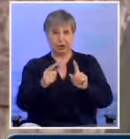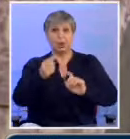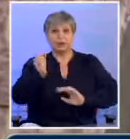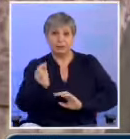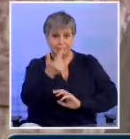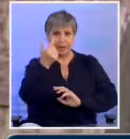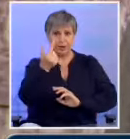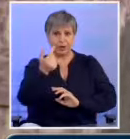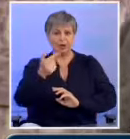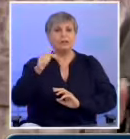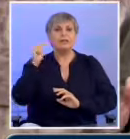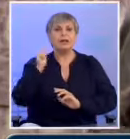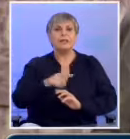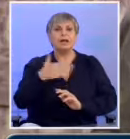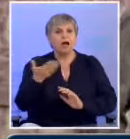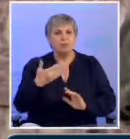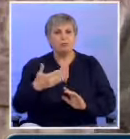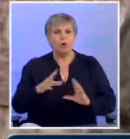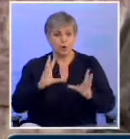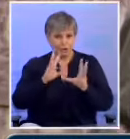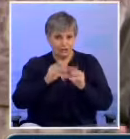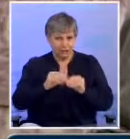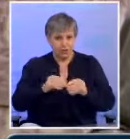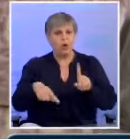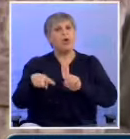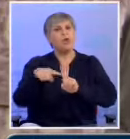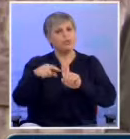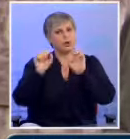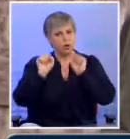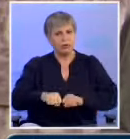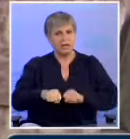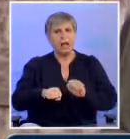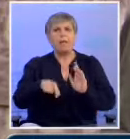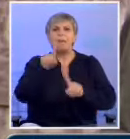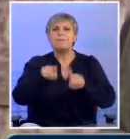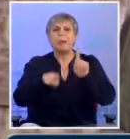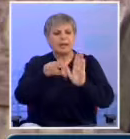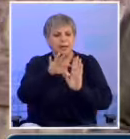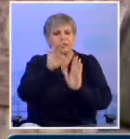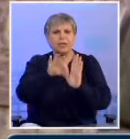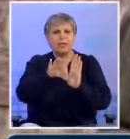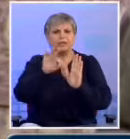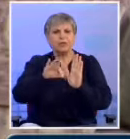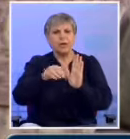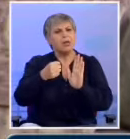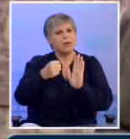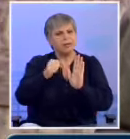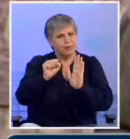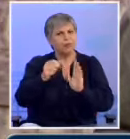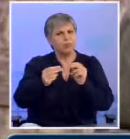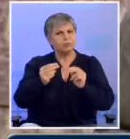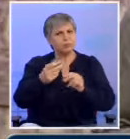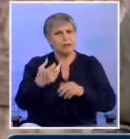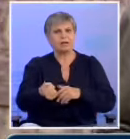είναι ικανό να αναιρέσει τη θετική μου στάση για την εισαγωγή του κώδικα πολιτικής δικονομίας. Η ίδια η νομοθεσία μας, η